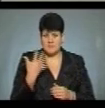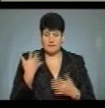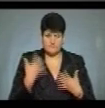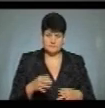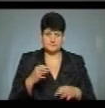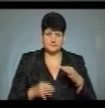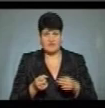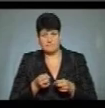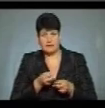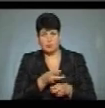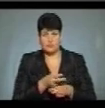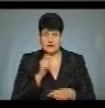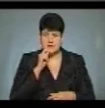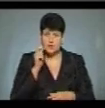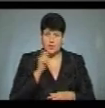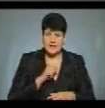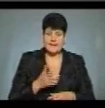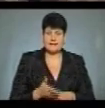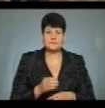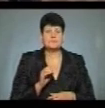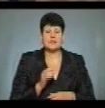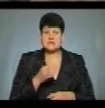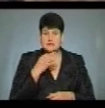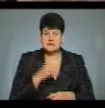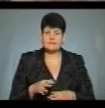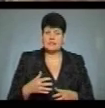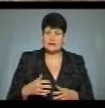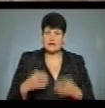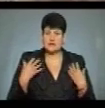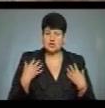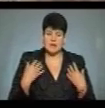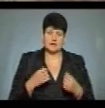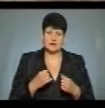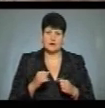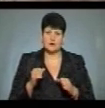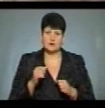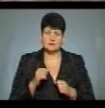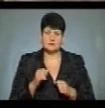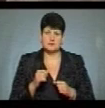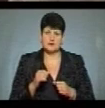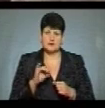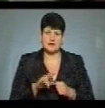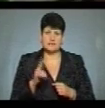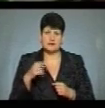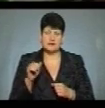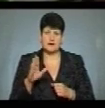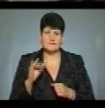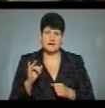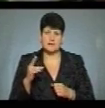Їх депортували із країни, повідомив начальник управління Державної міграційної служби області Ярослав Давибіда.